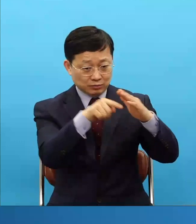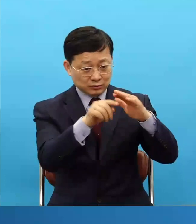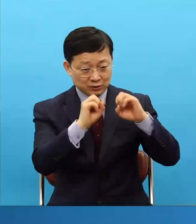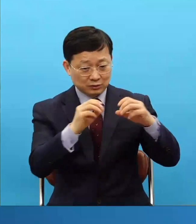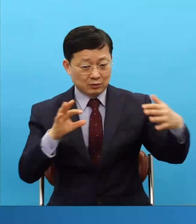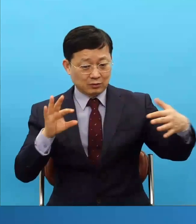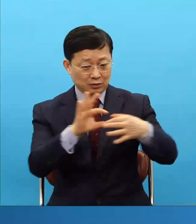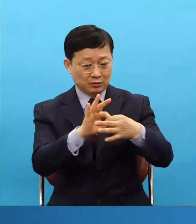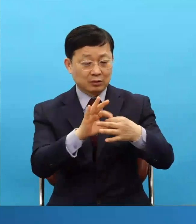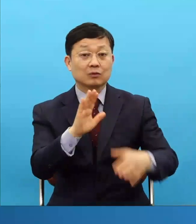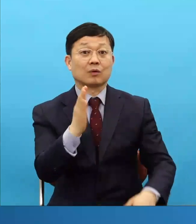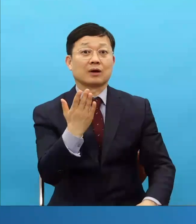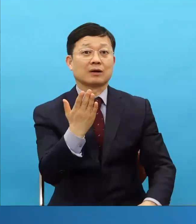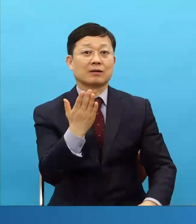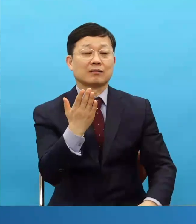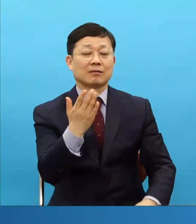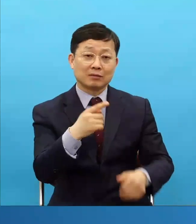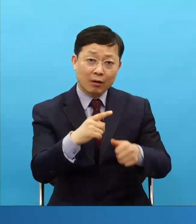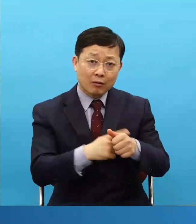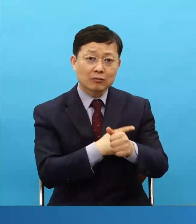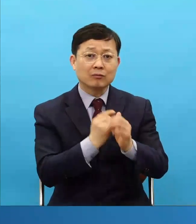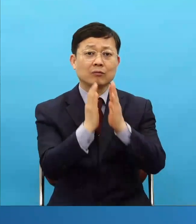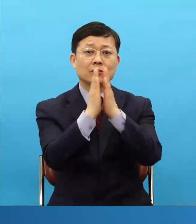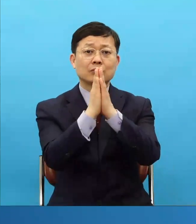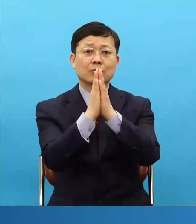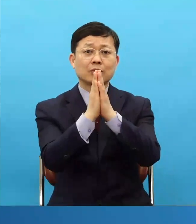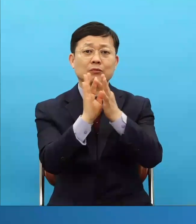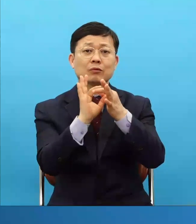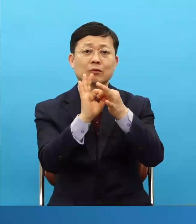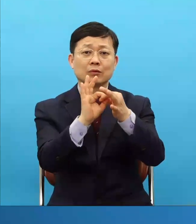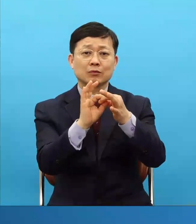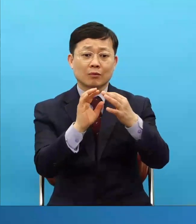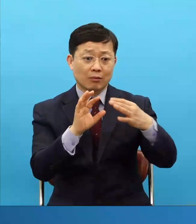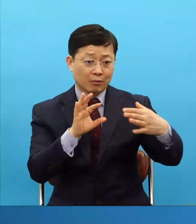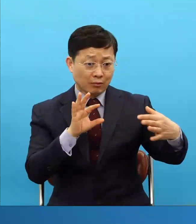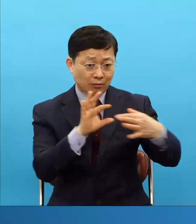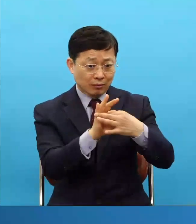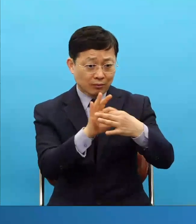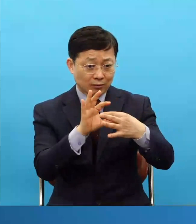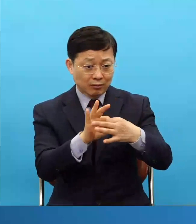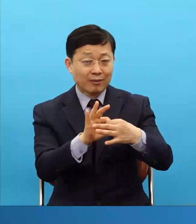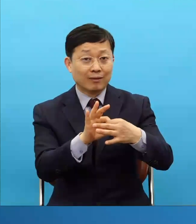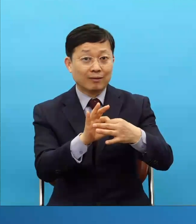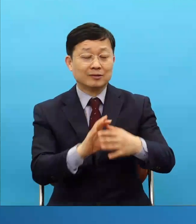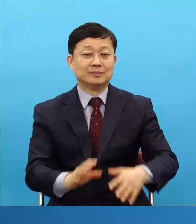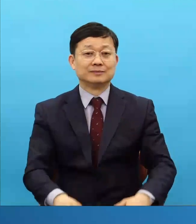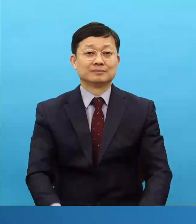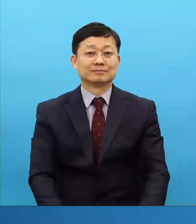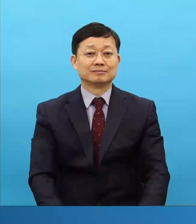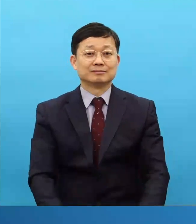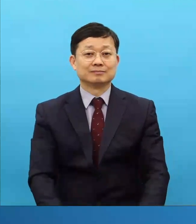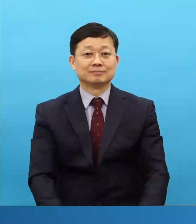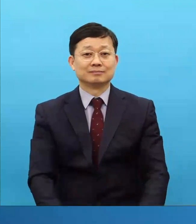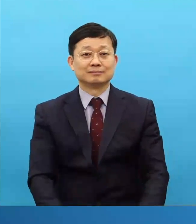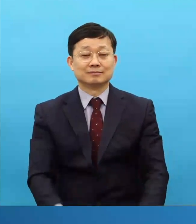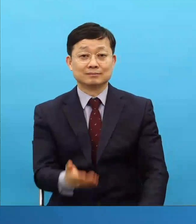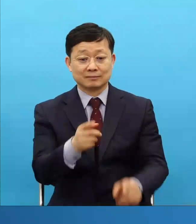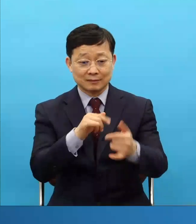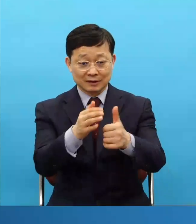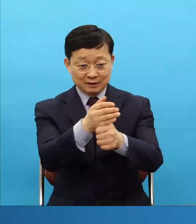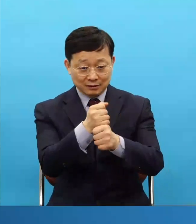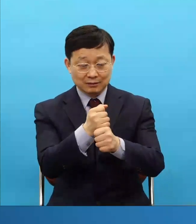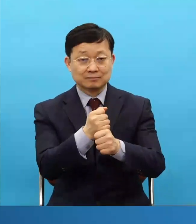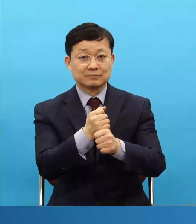Even though you're not doing much, you're going to see your business and your field and 거기에 your church is 있어요. going to head towards the 5,000 그리고 tribes. 여러분이 남긴 이 언약과